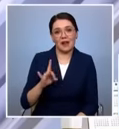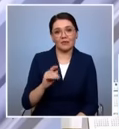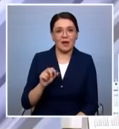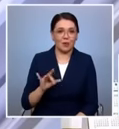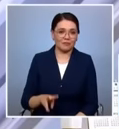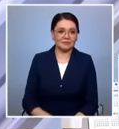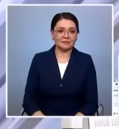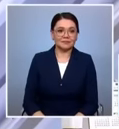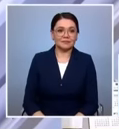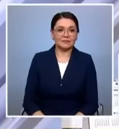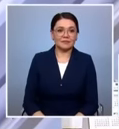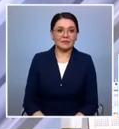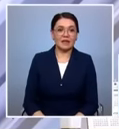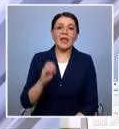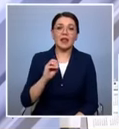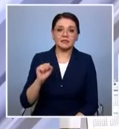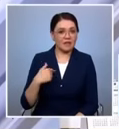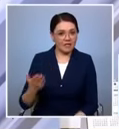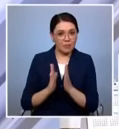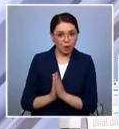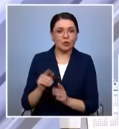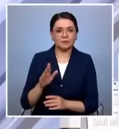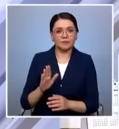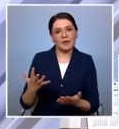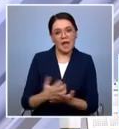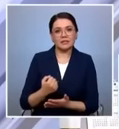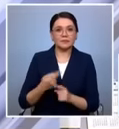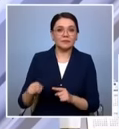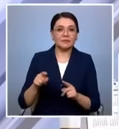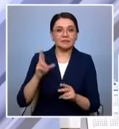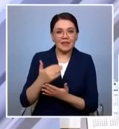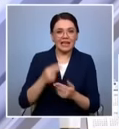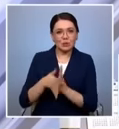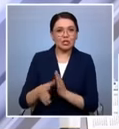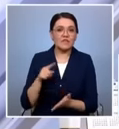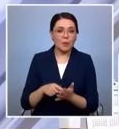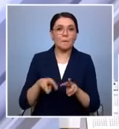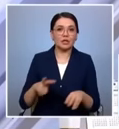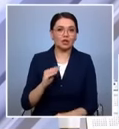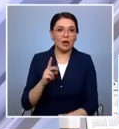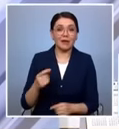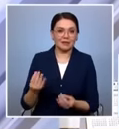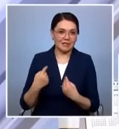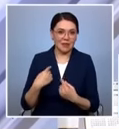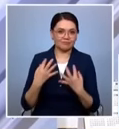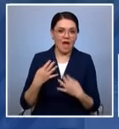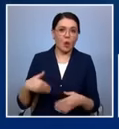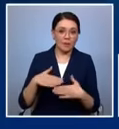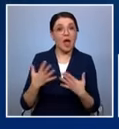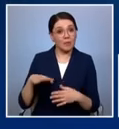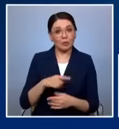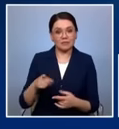и 450-летие Уфы. Хабиров сенсационно заявил, что в связи с тем, что